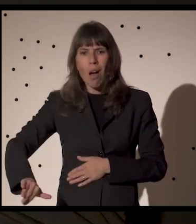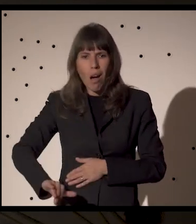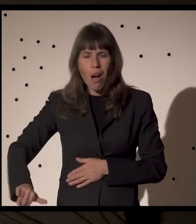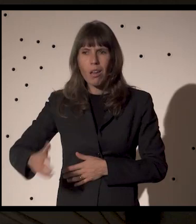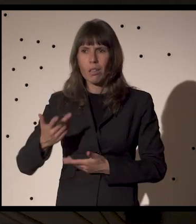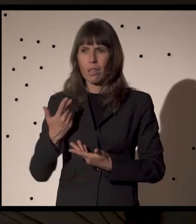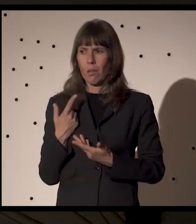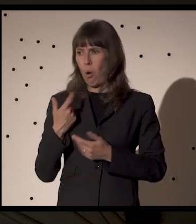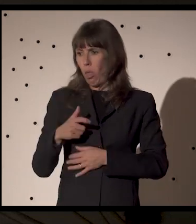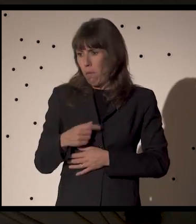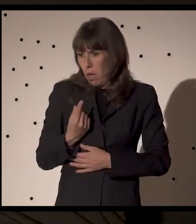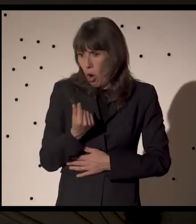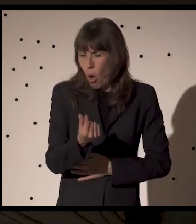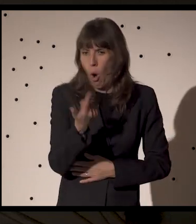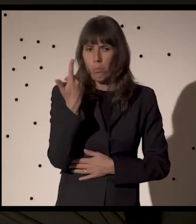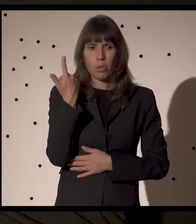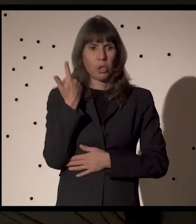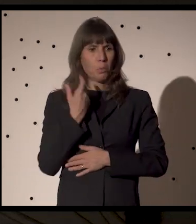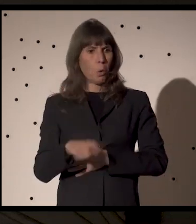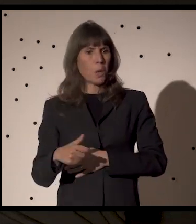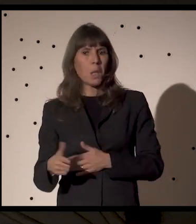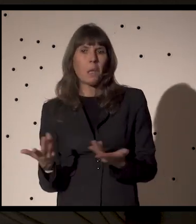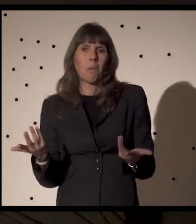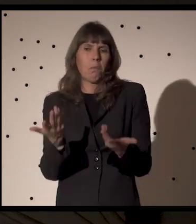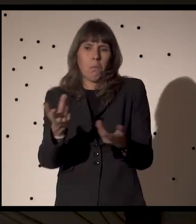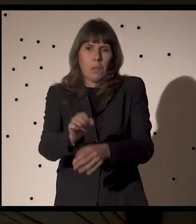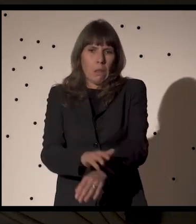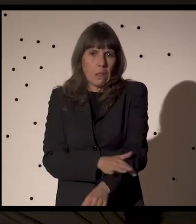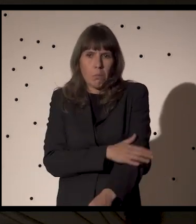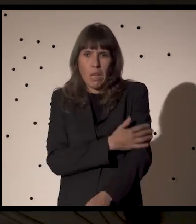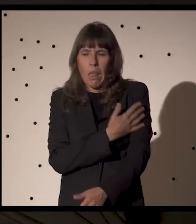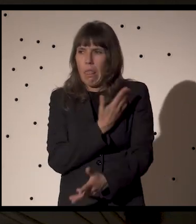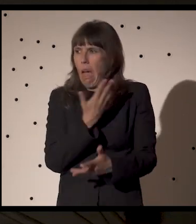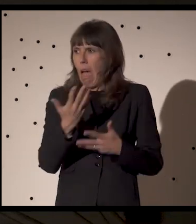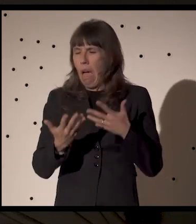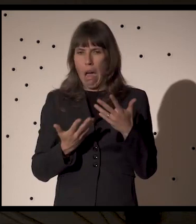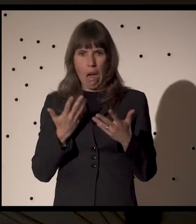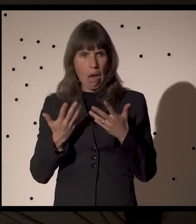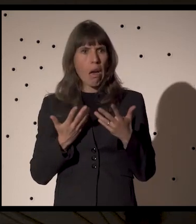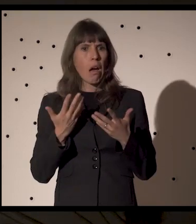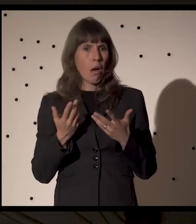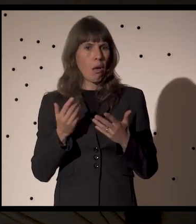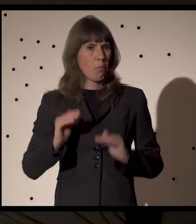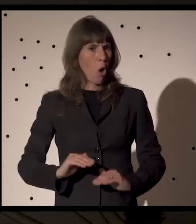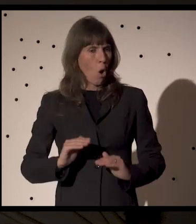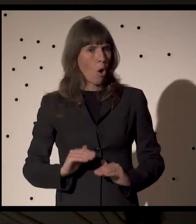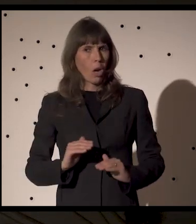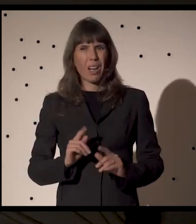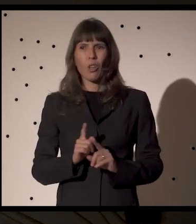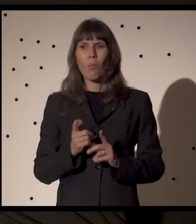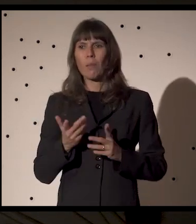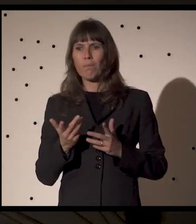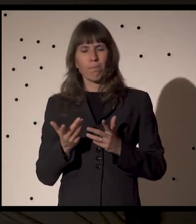vuoi economici puoi vuoi anche di scarsa sensibilità coltivata e che non è